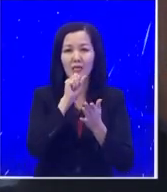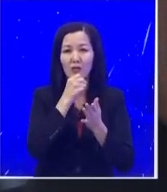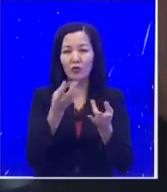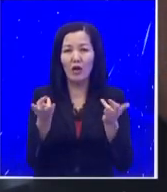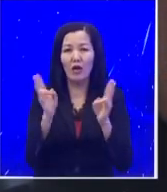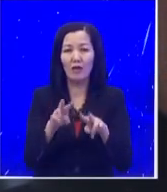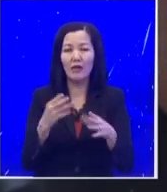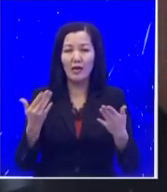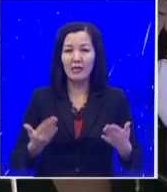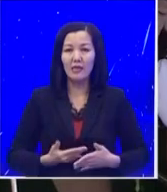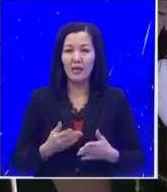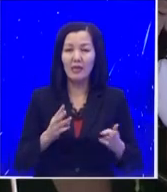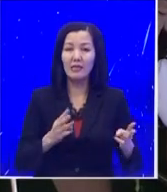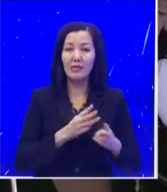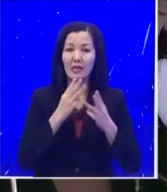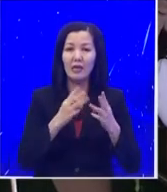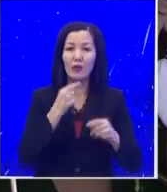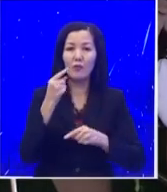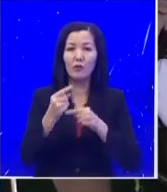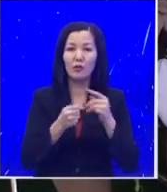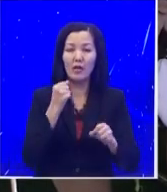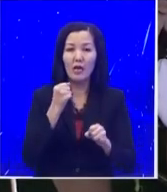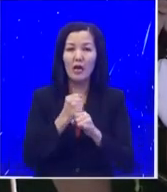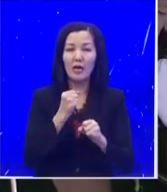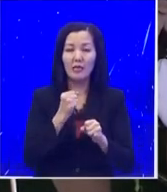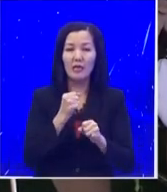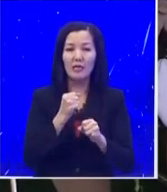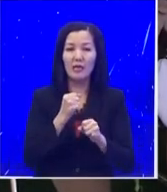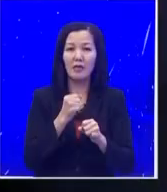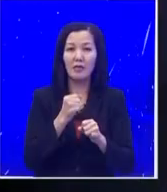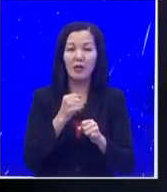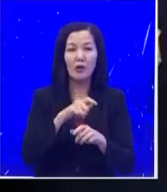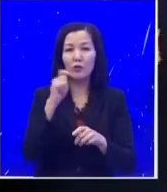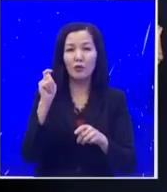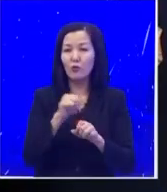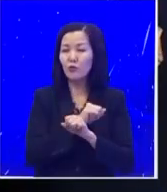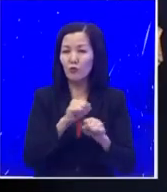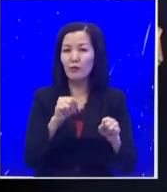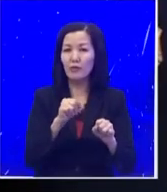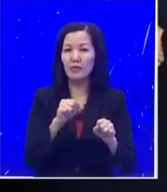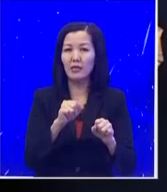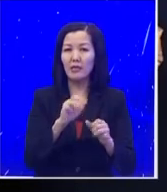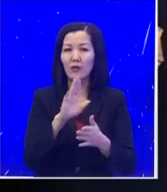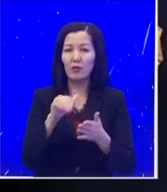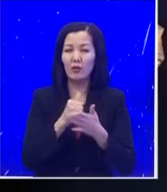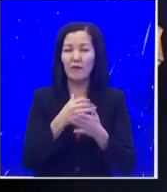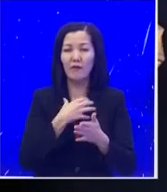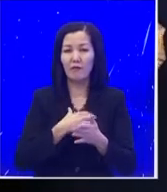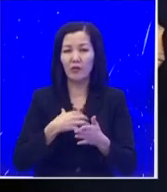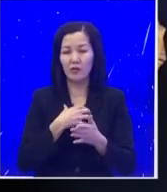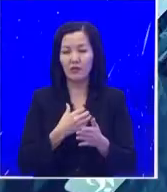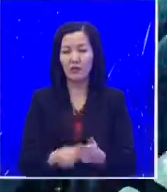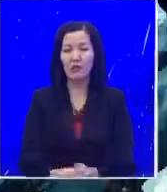тірі қалғандардың тілегі бір. Өскелең ұрпақ қатал қырғын қиянатын көрмесе екен дейді. Айзада Оразалы, Ержан Дүйсен, жетісу